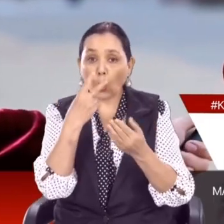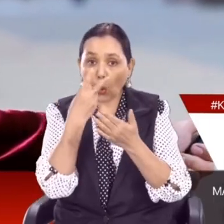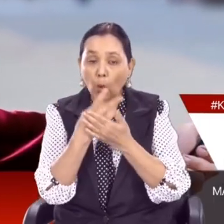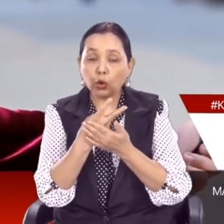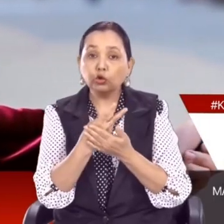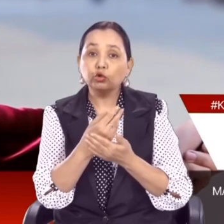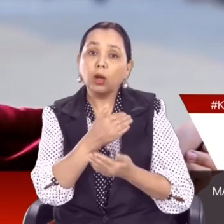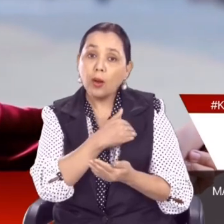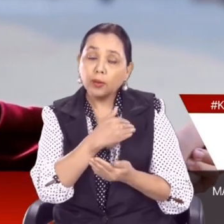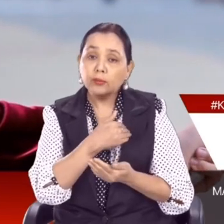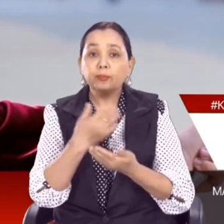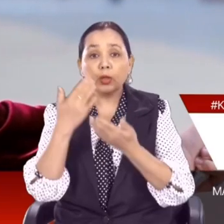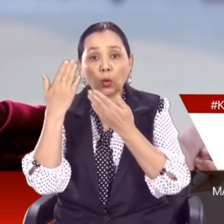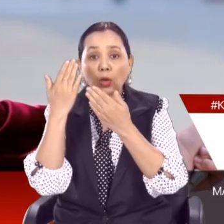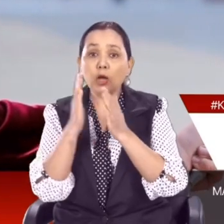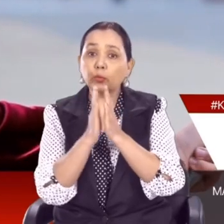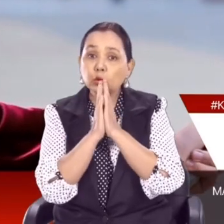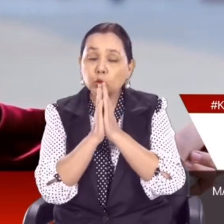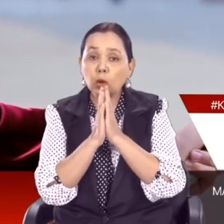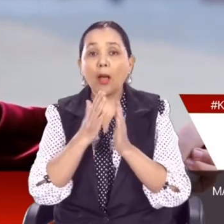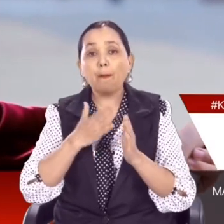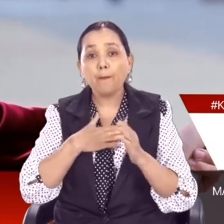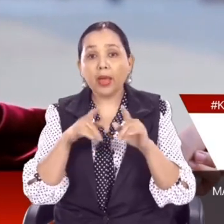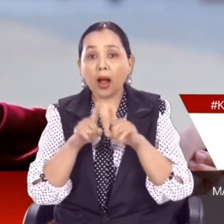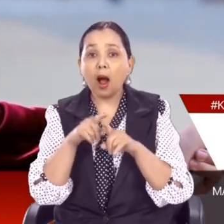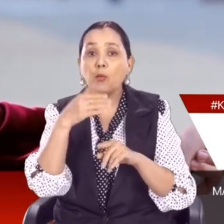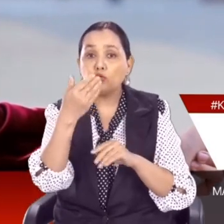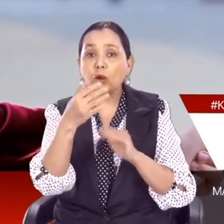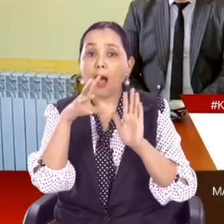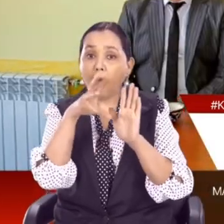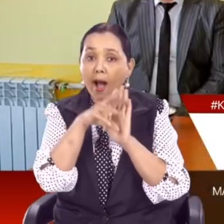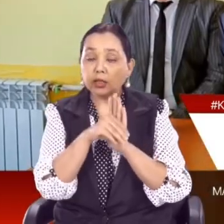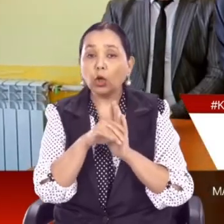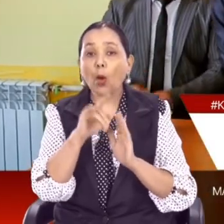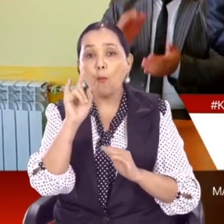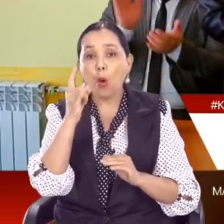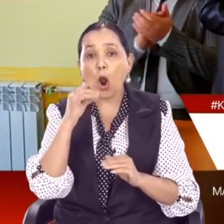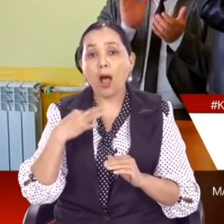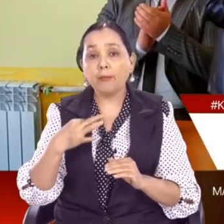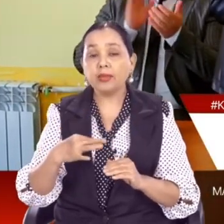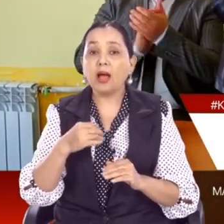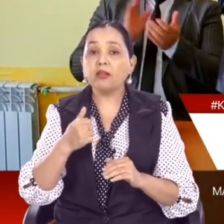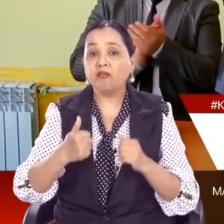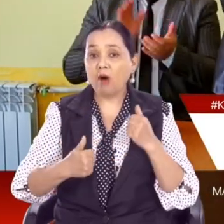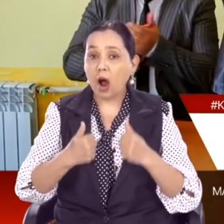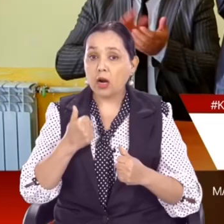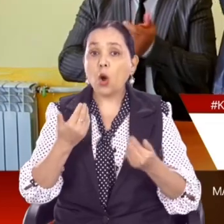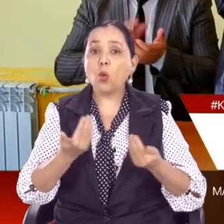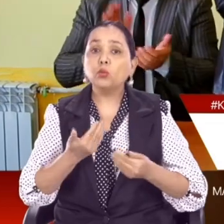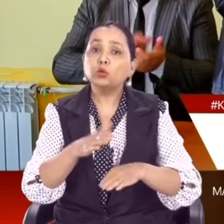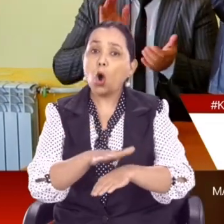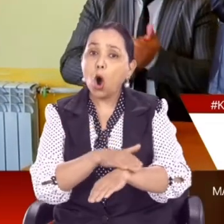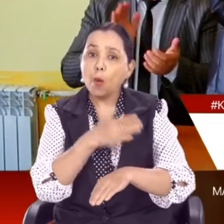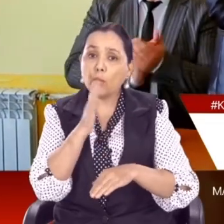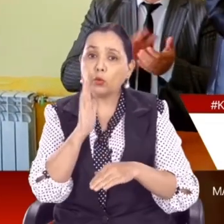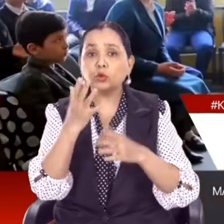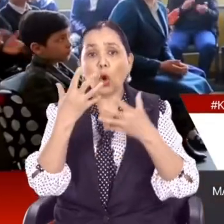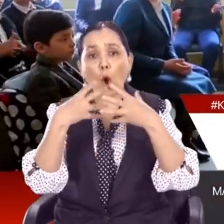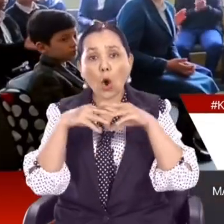nimalarni ko'rishlikni Xudoyimdan so'rab yuradi. Men ham ushlar qatorida shu bolamdan faxrlanaman. Umri uzoq